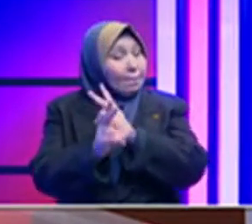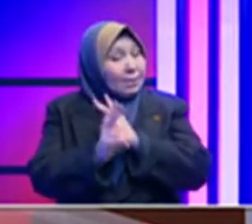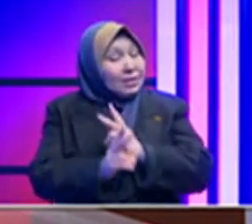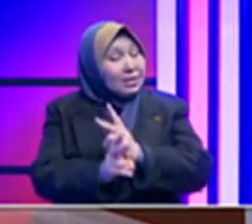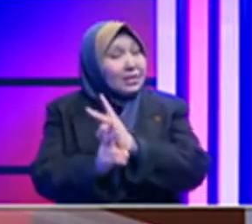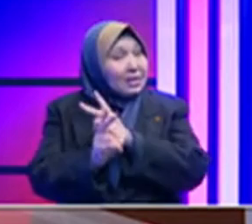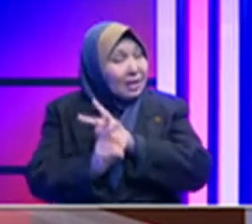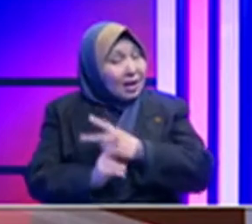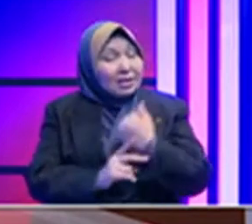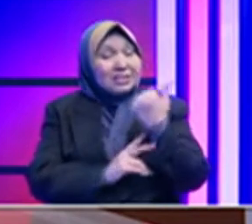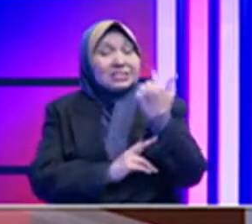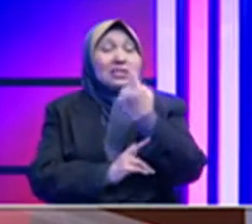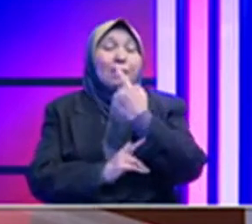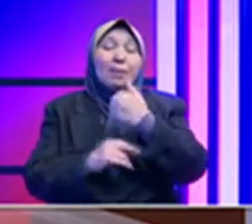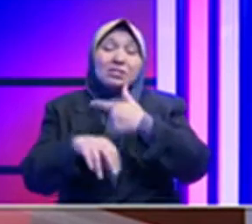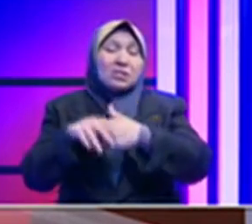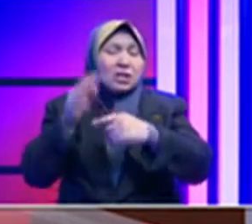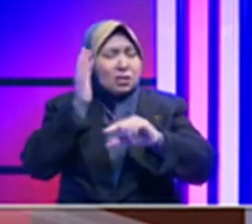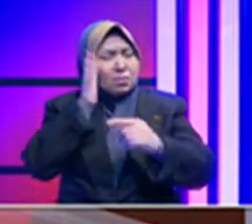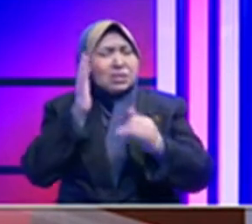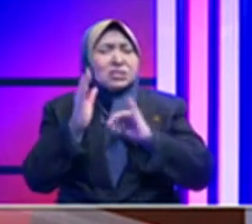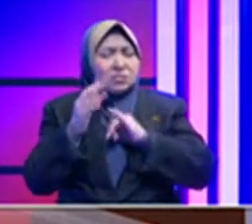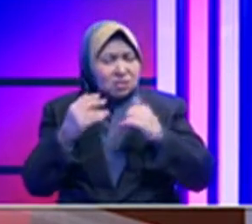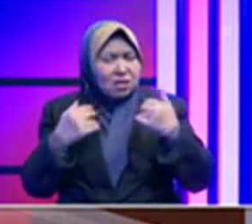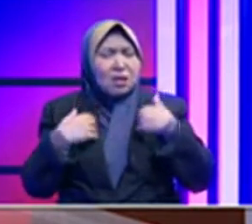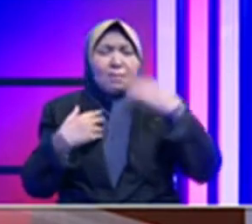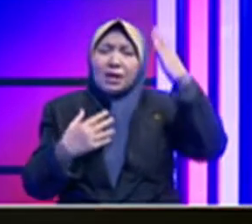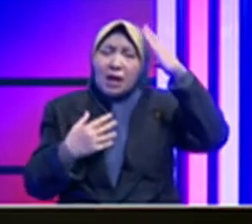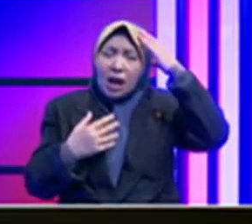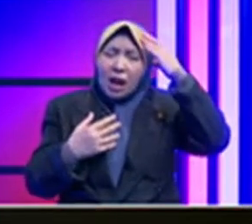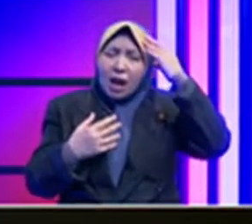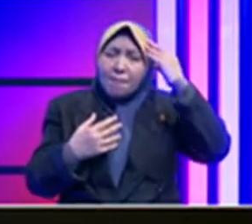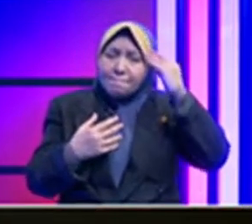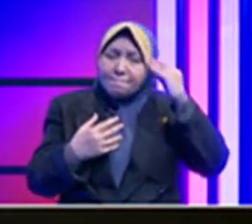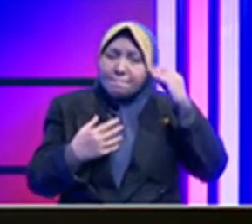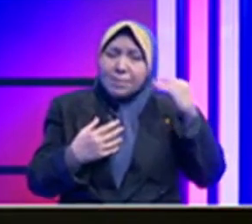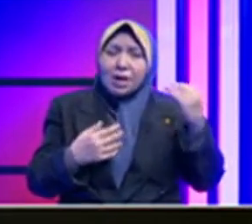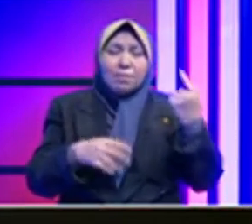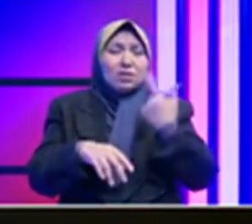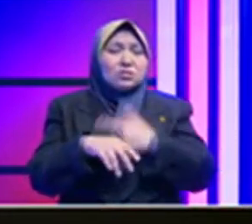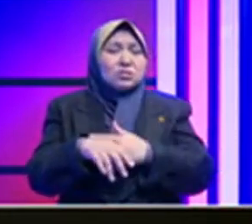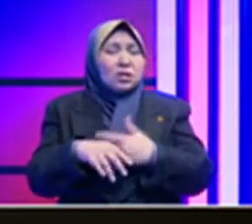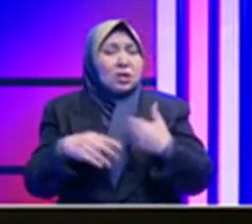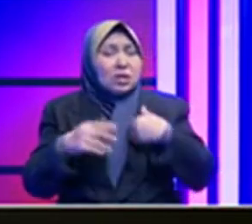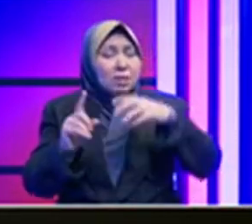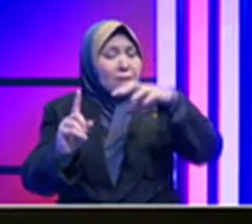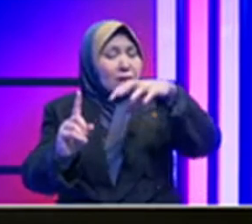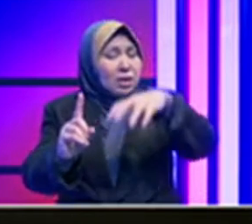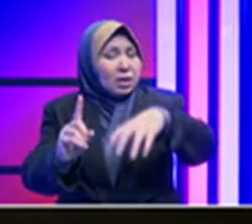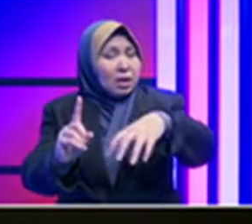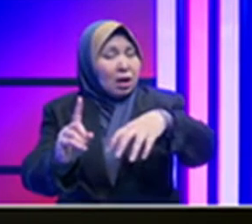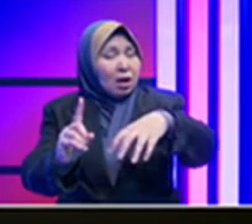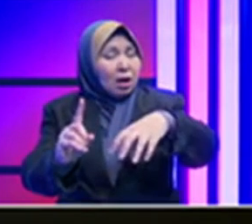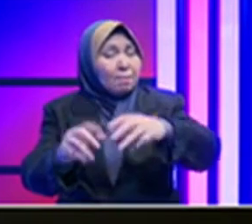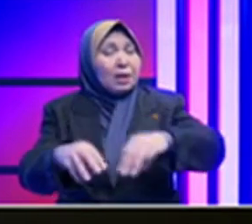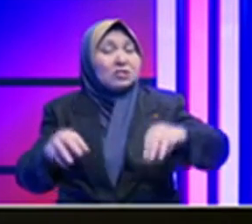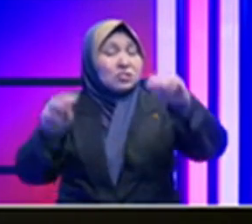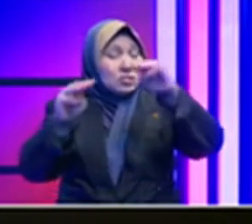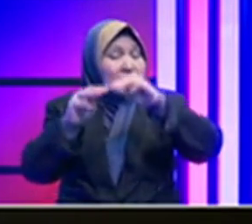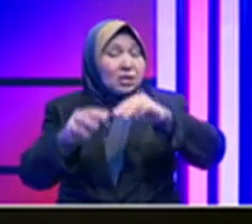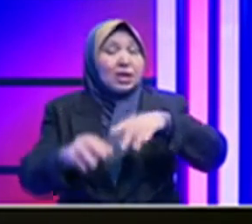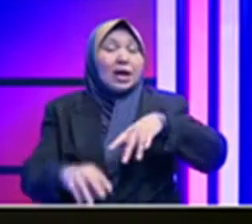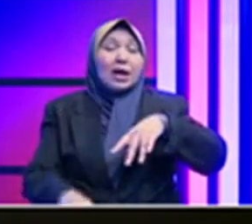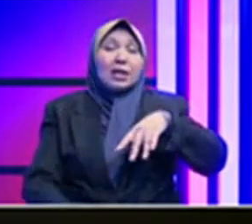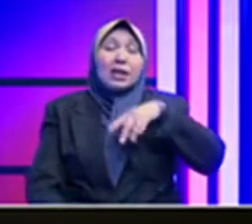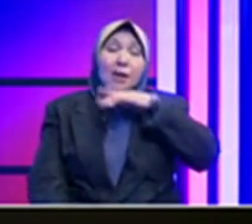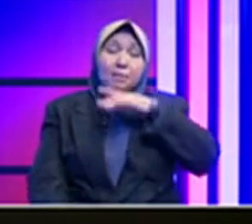Ashanty segitiga kita baca Saya pernah ada pengalaman wafat-doxa fast ketika berada di Madinah masjid nabi do Asa